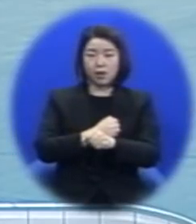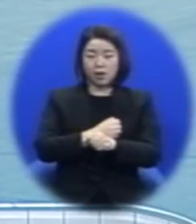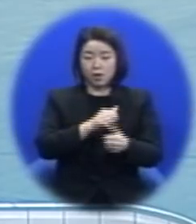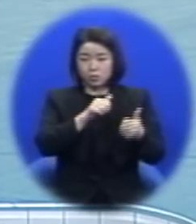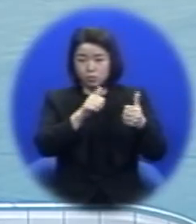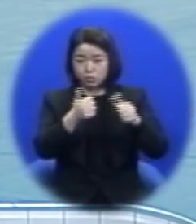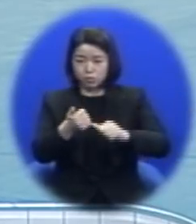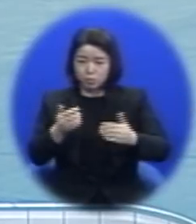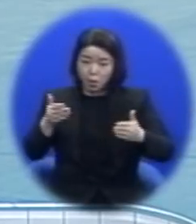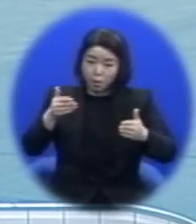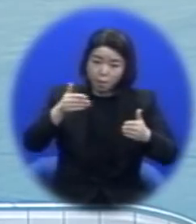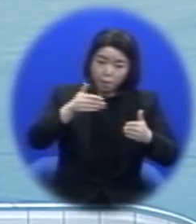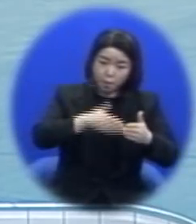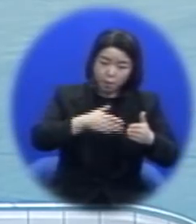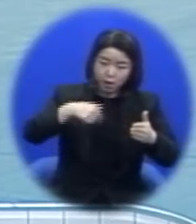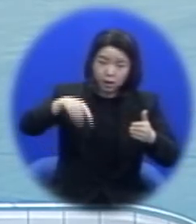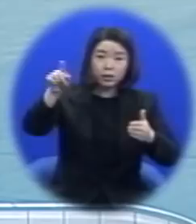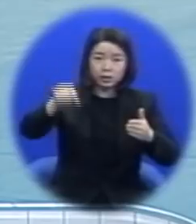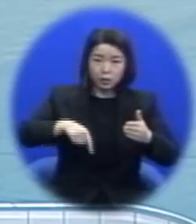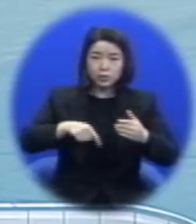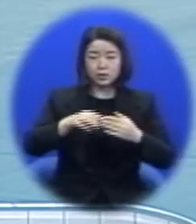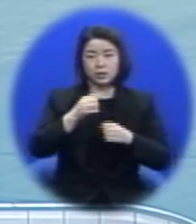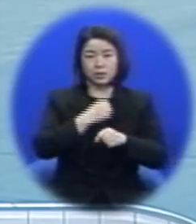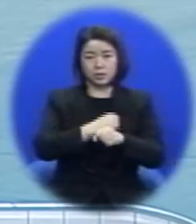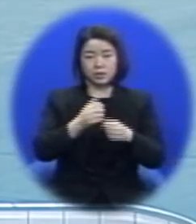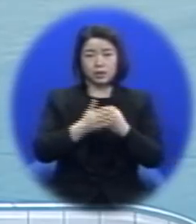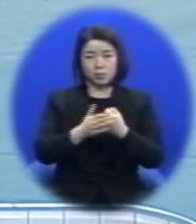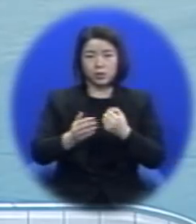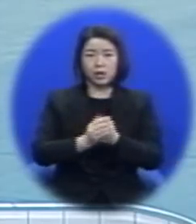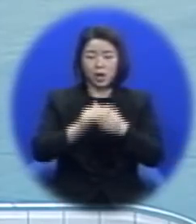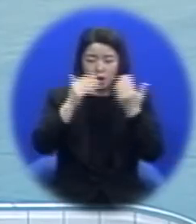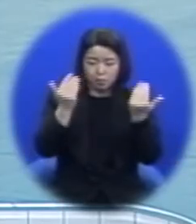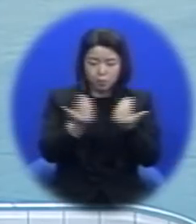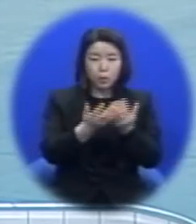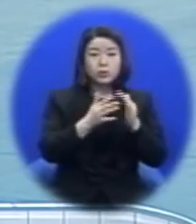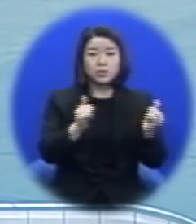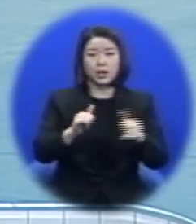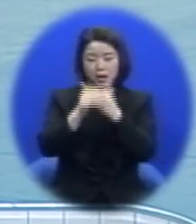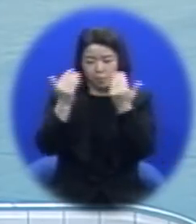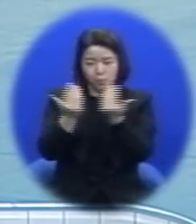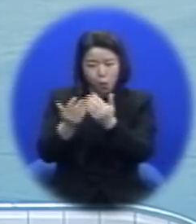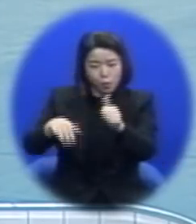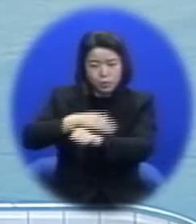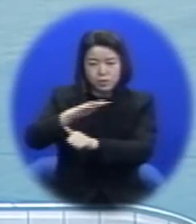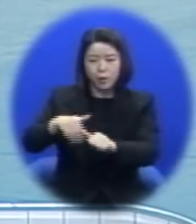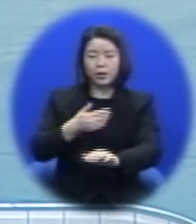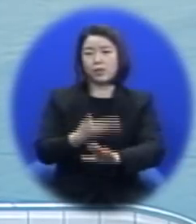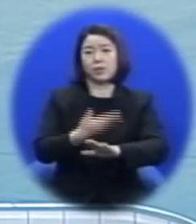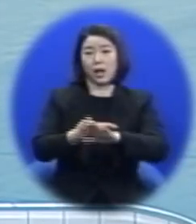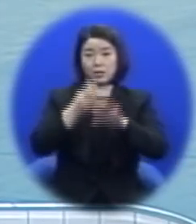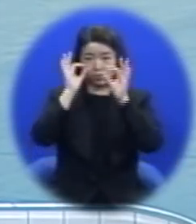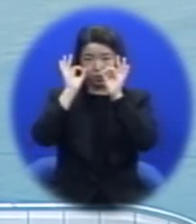문턱을 갔다 오고 나니까 모든 사람, 모든 상황이 다 달리 보이신다는